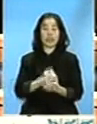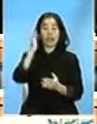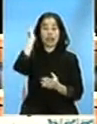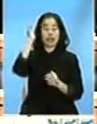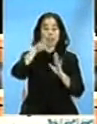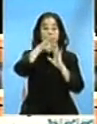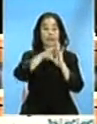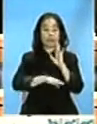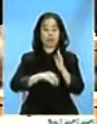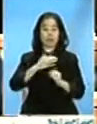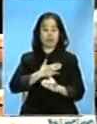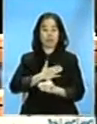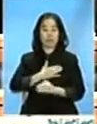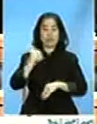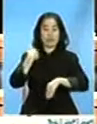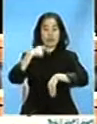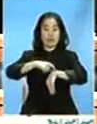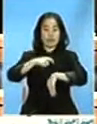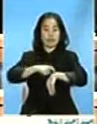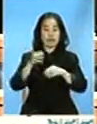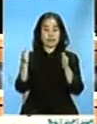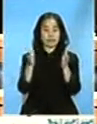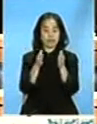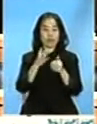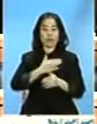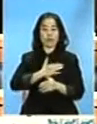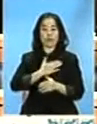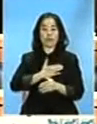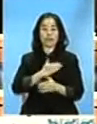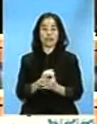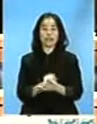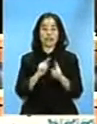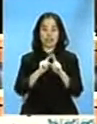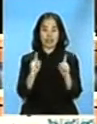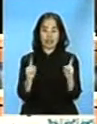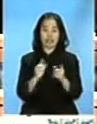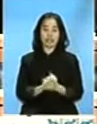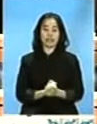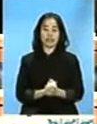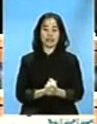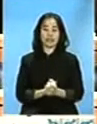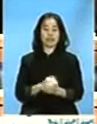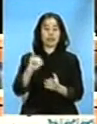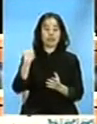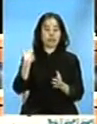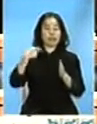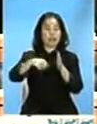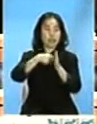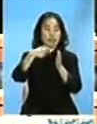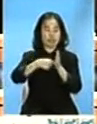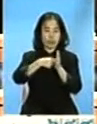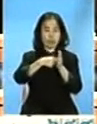ของผมนั้นเนี่ยผมจะขอใช้เวลาสั้นที่สุดนะครับแต่อย่างไรก็ตามเนี่ยมันก็ต้องมีเหตุผลที่เกี่ยวเนื่